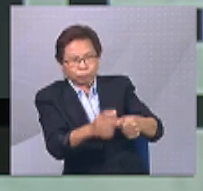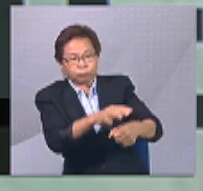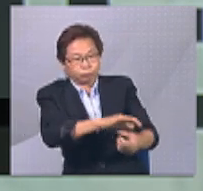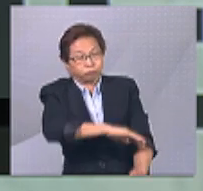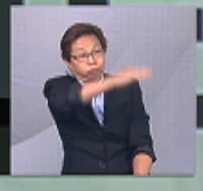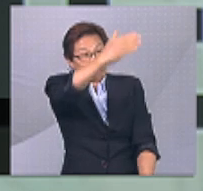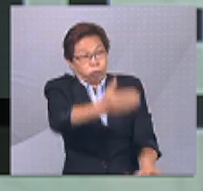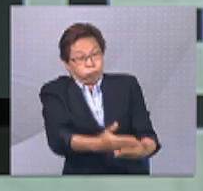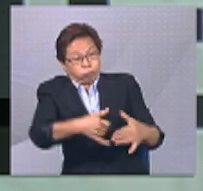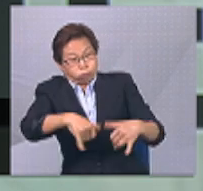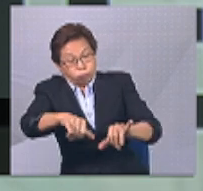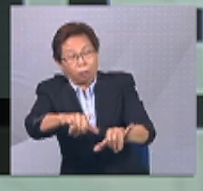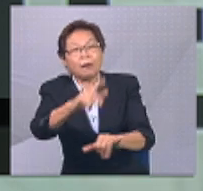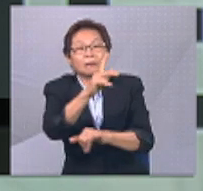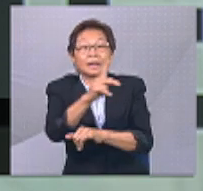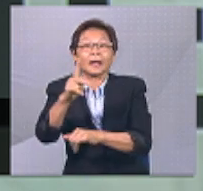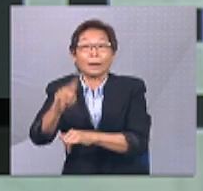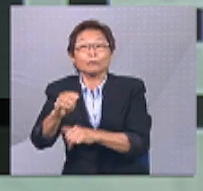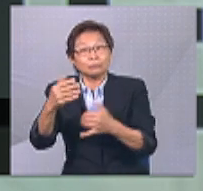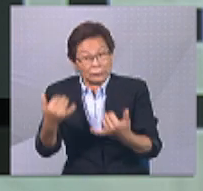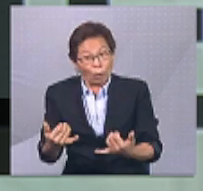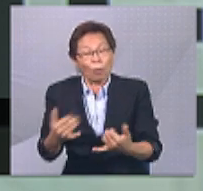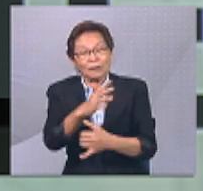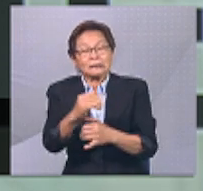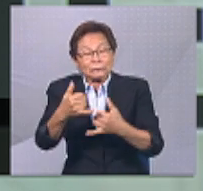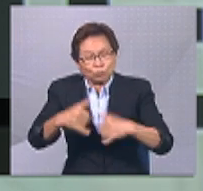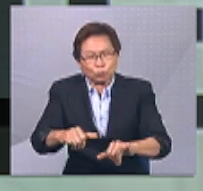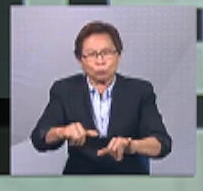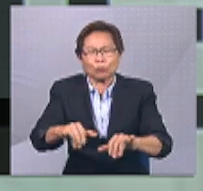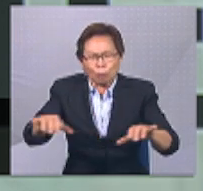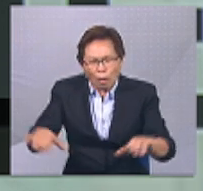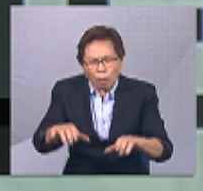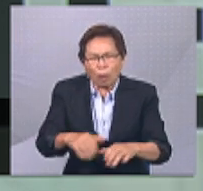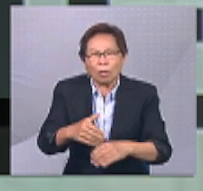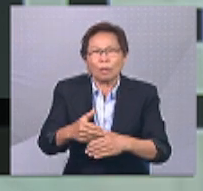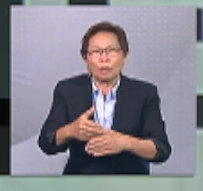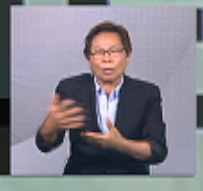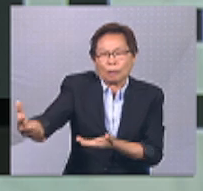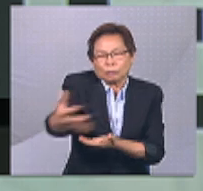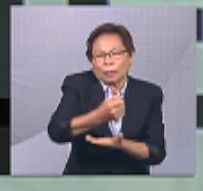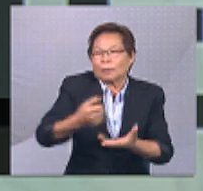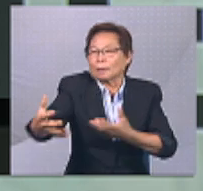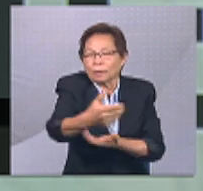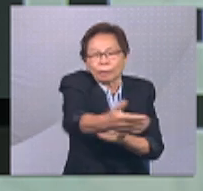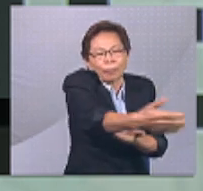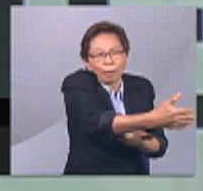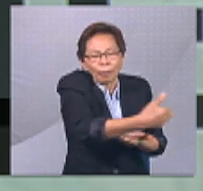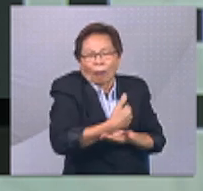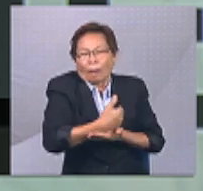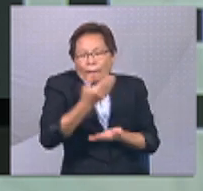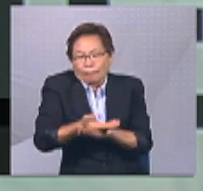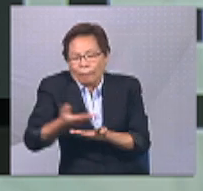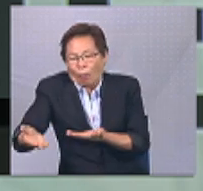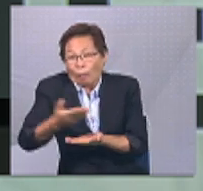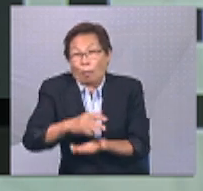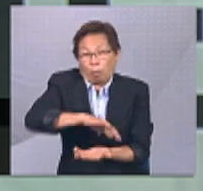berterusan, Kementerian Kesihatan Malaysia telah dan sedang terus menjalankan proses perolehan PPE secara pembelian